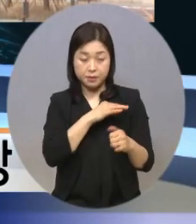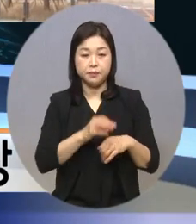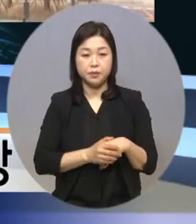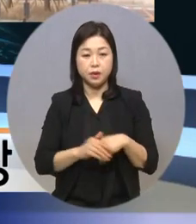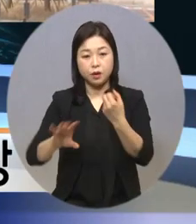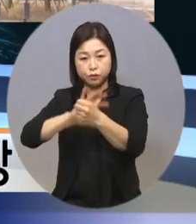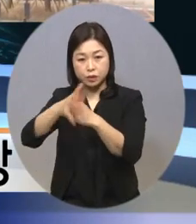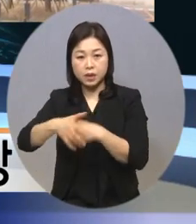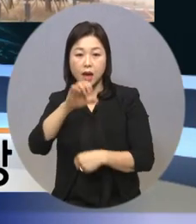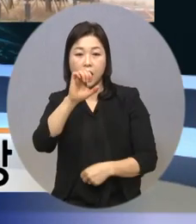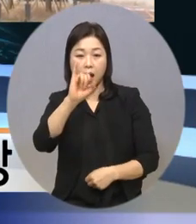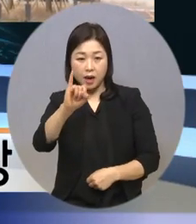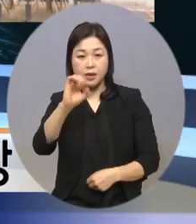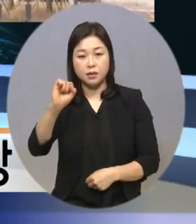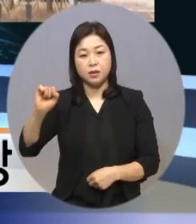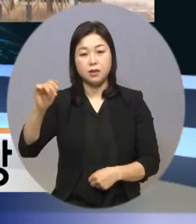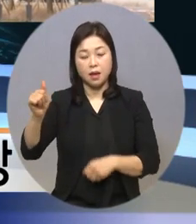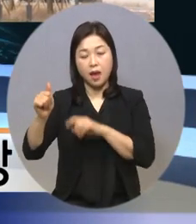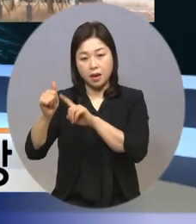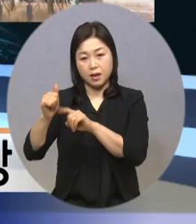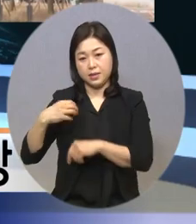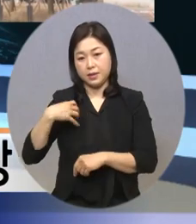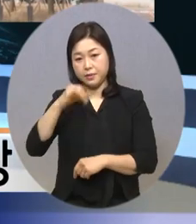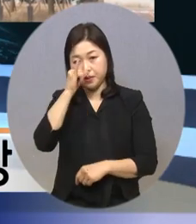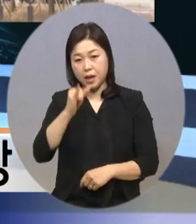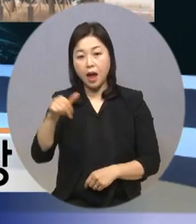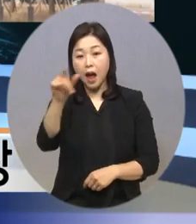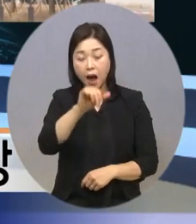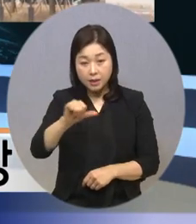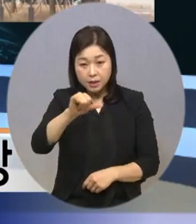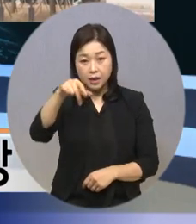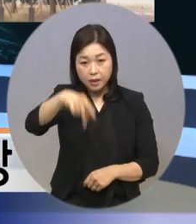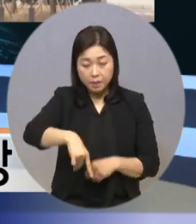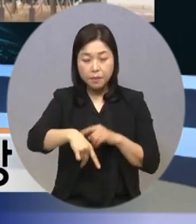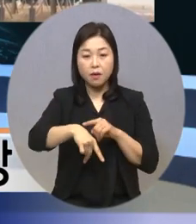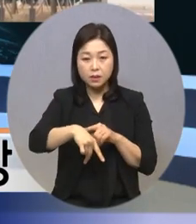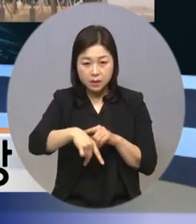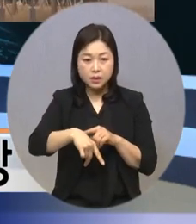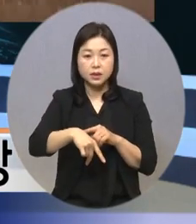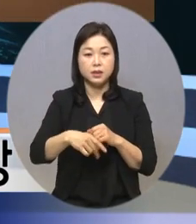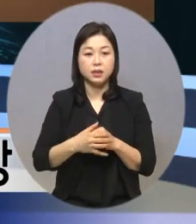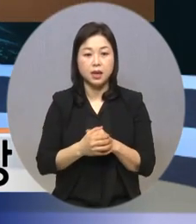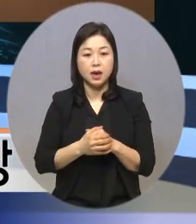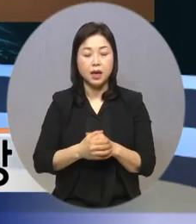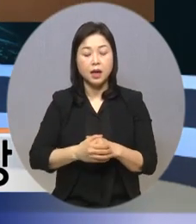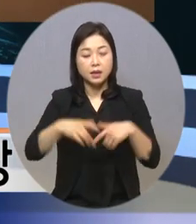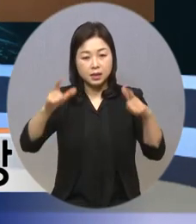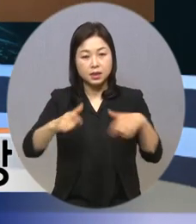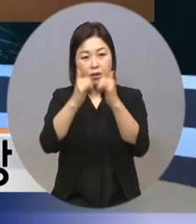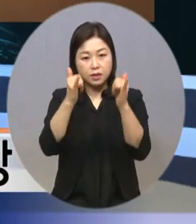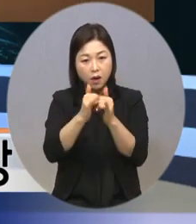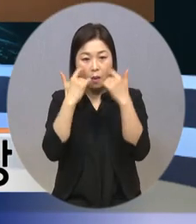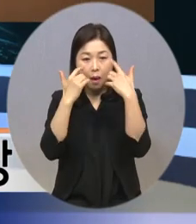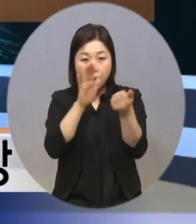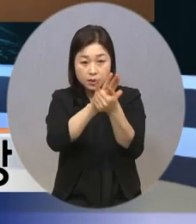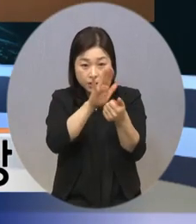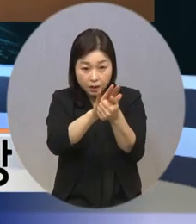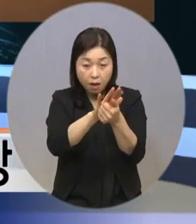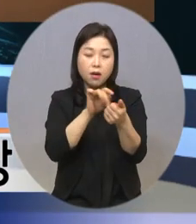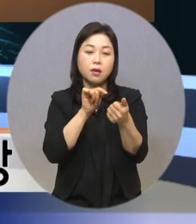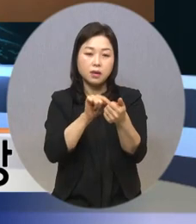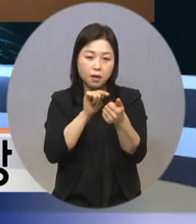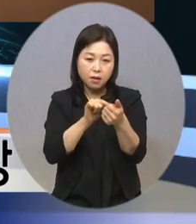국제기구 ISSA가 주관하는 아시아 태평양 지역사회 보장 포럼에서 최우수상과